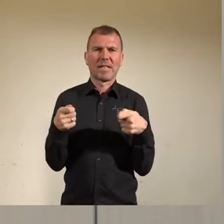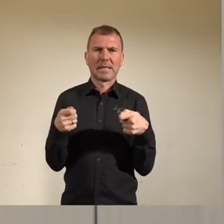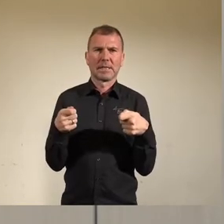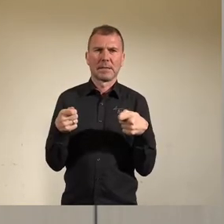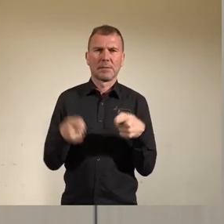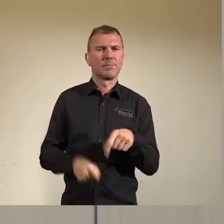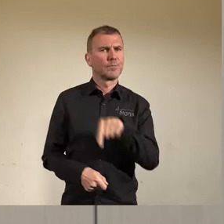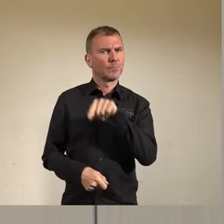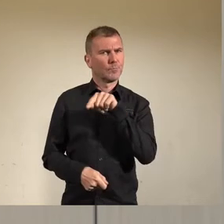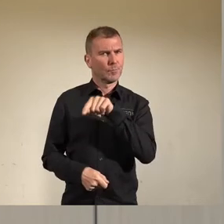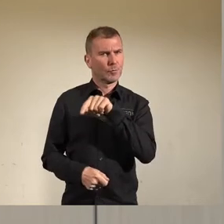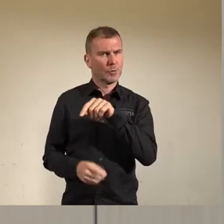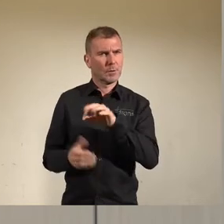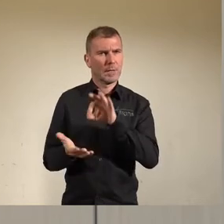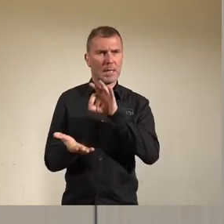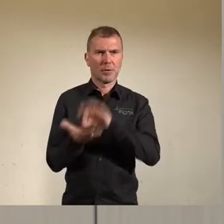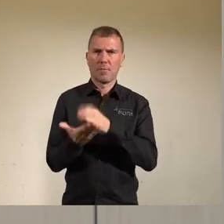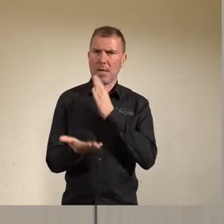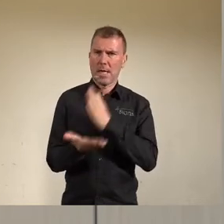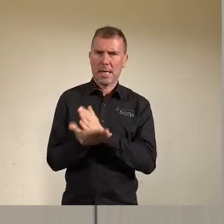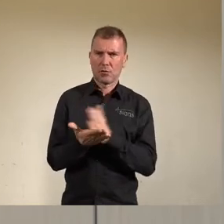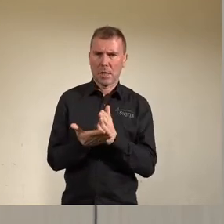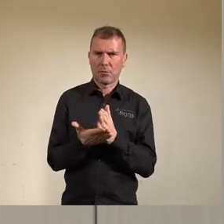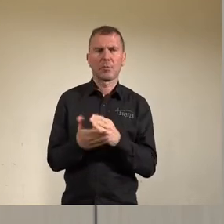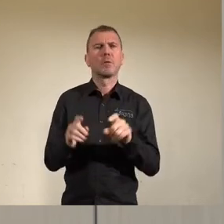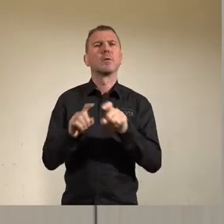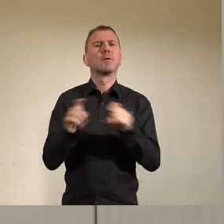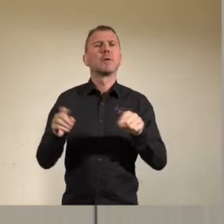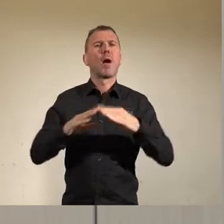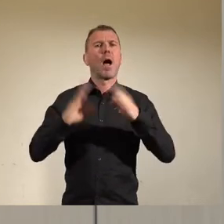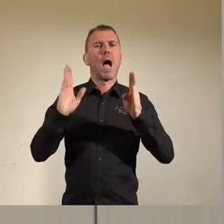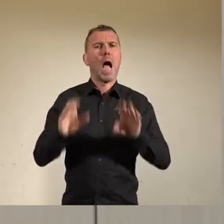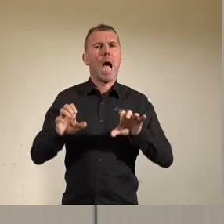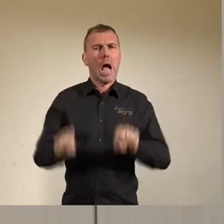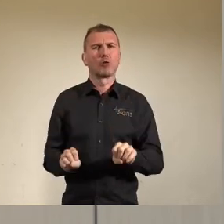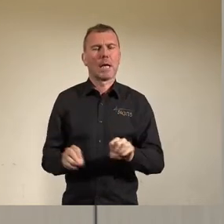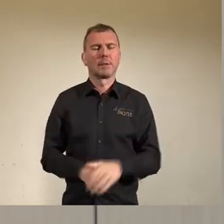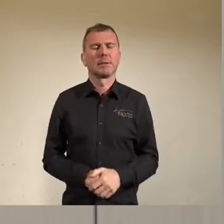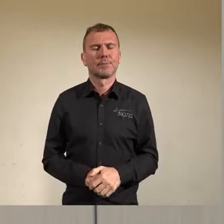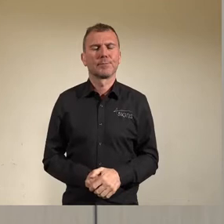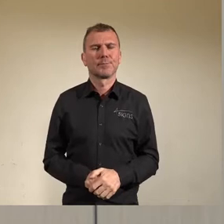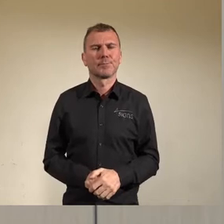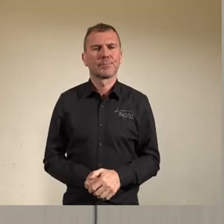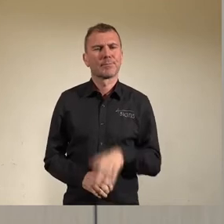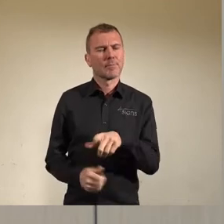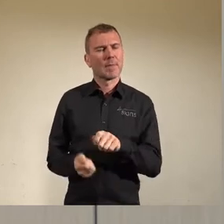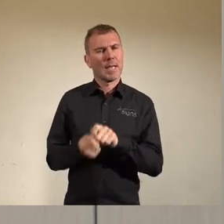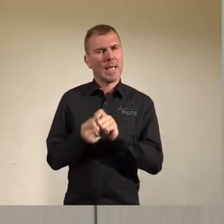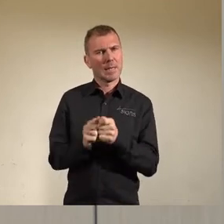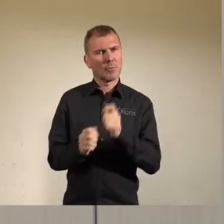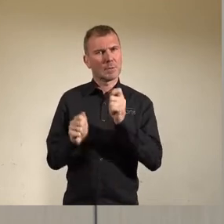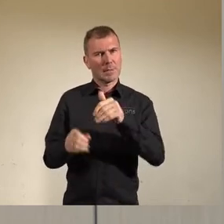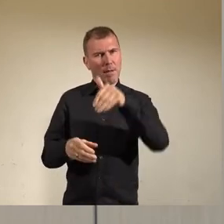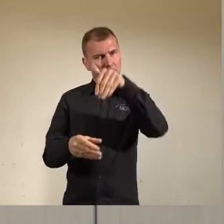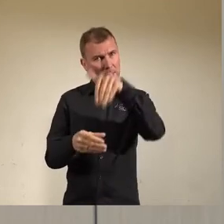dort getroffene Entscheidung über den Haushalt. Inhalt dieses